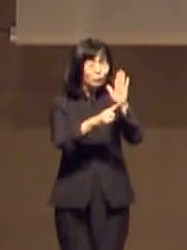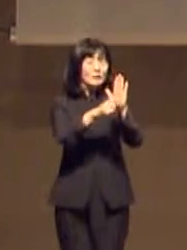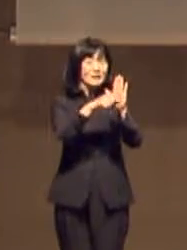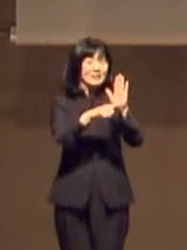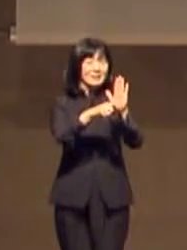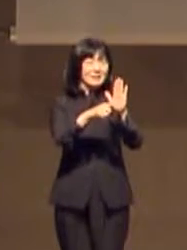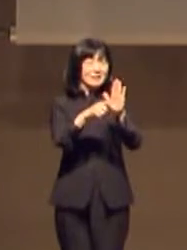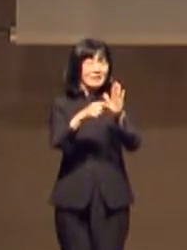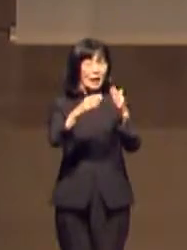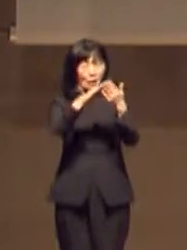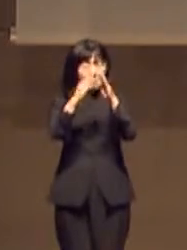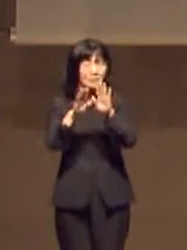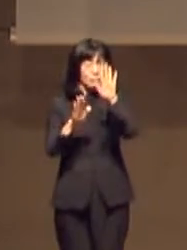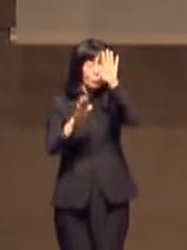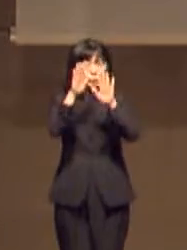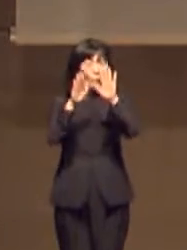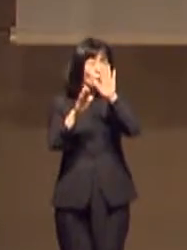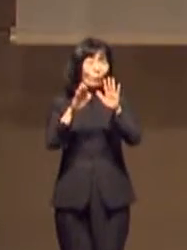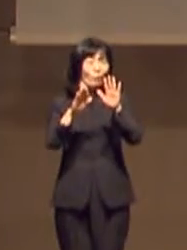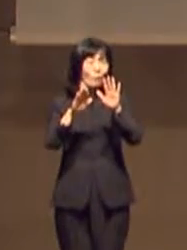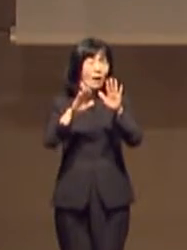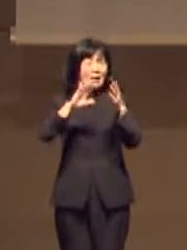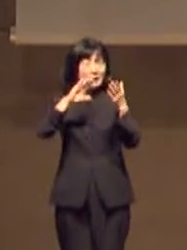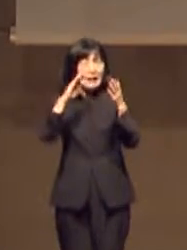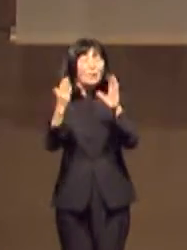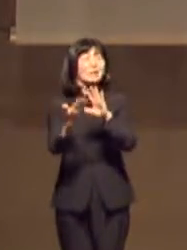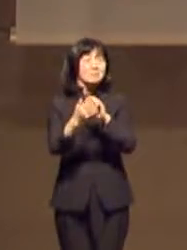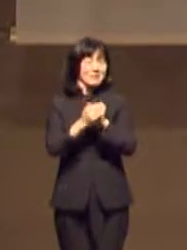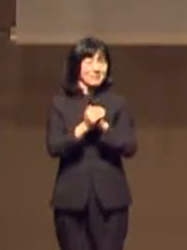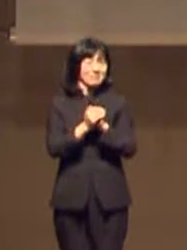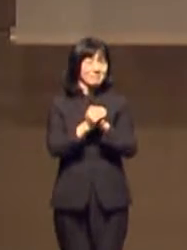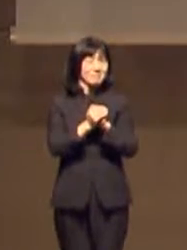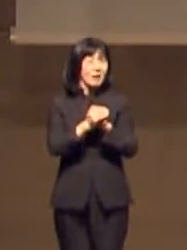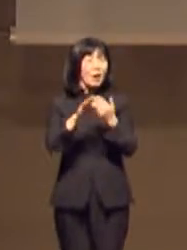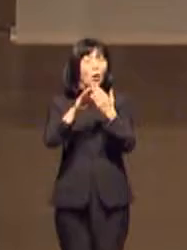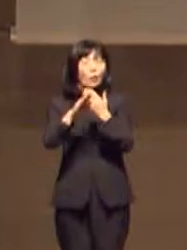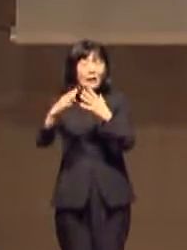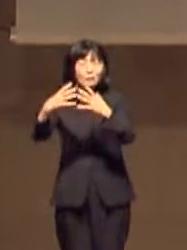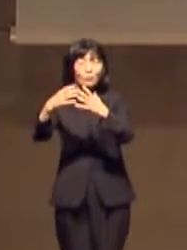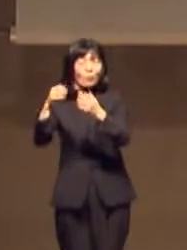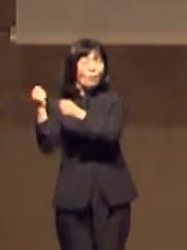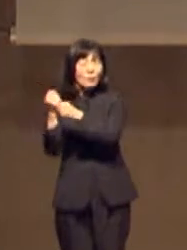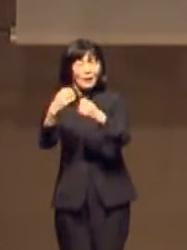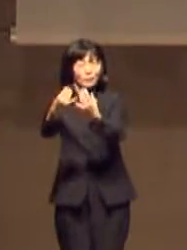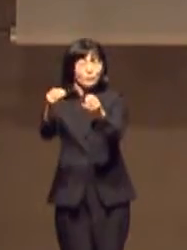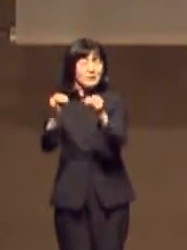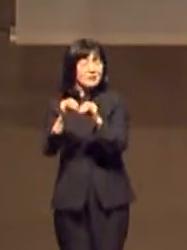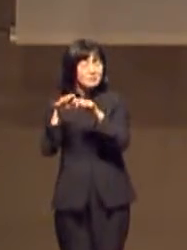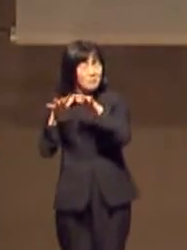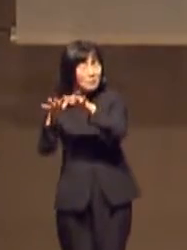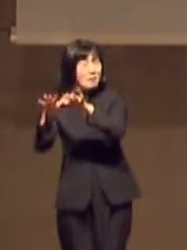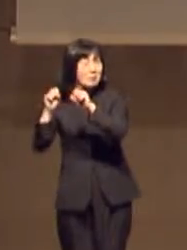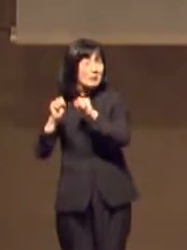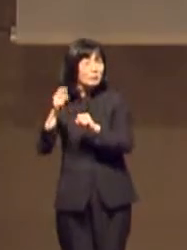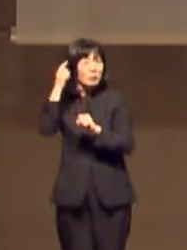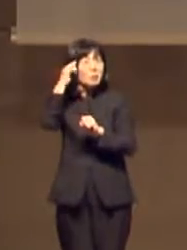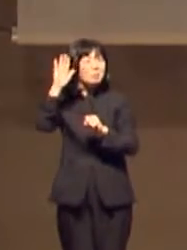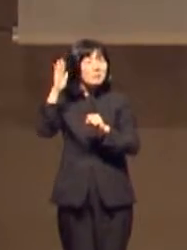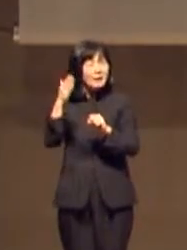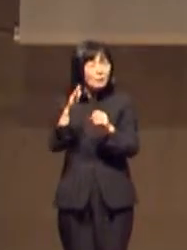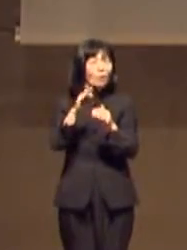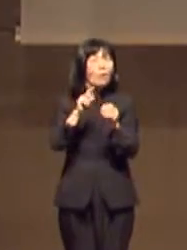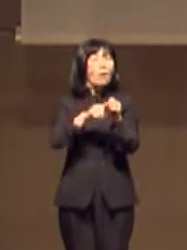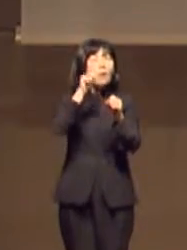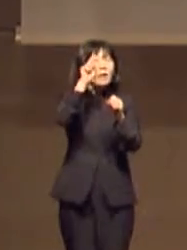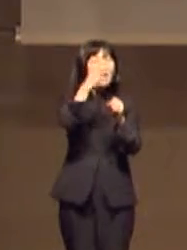大変大きな影響がございます。他球団のファンの方々もですね、防災関係者に限って